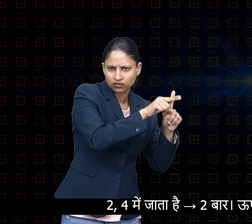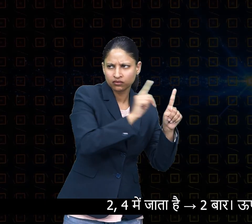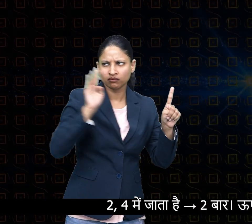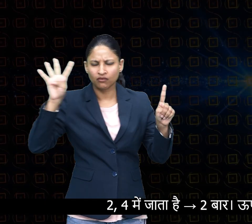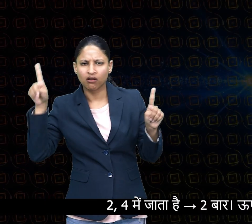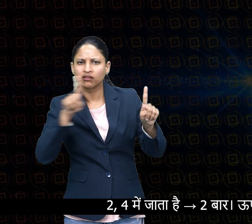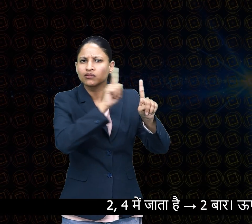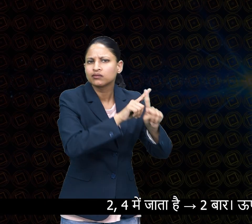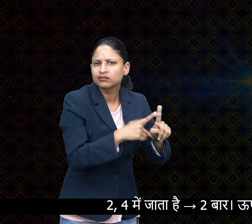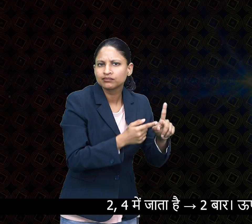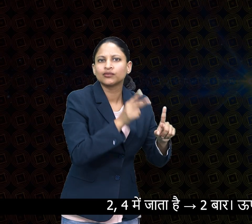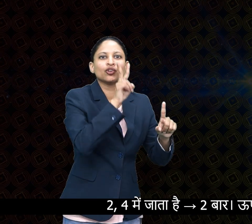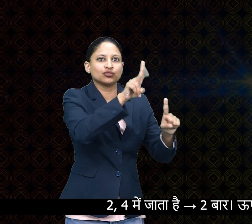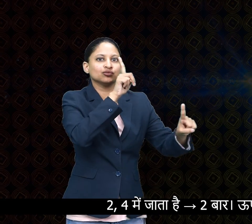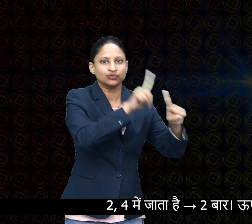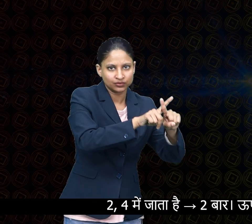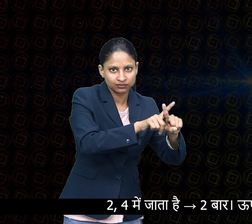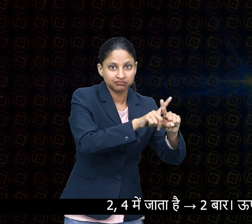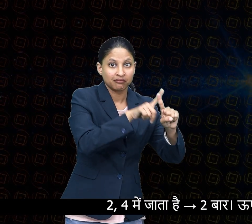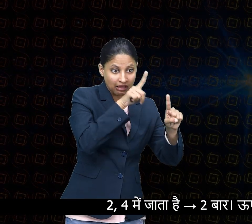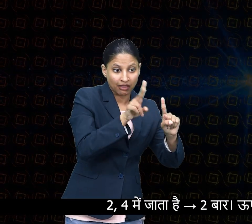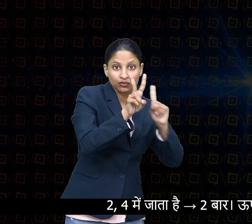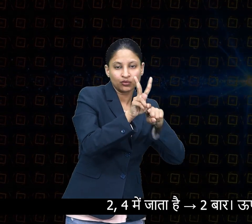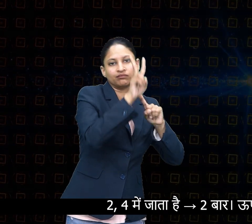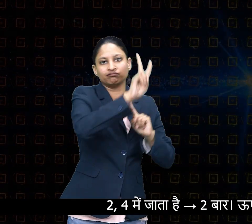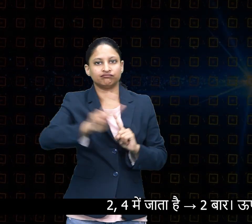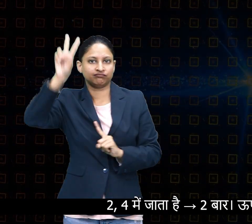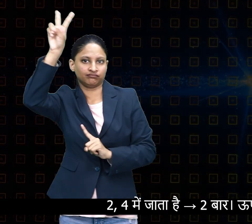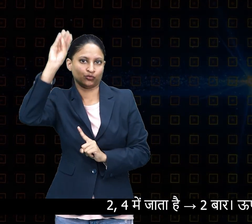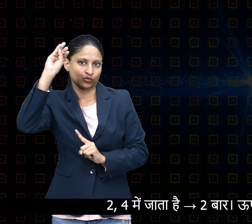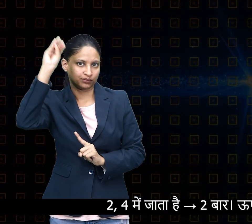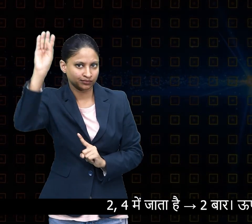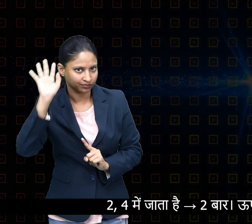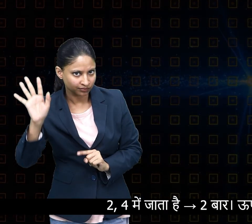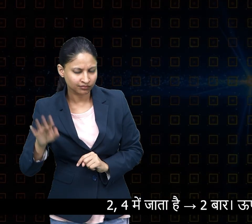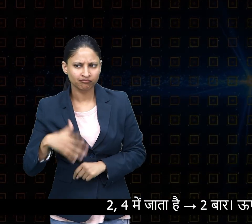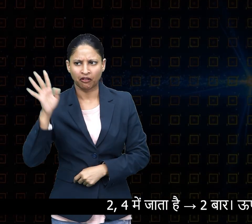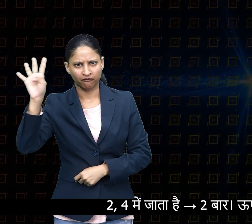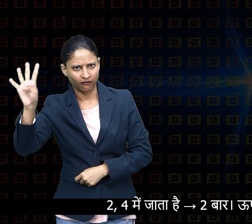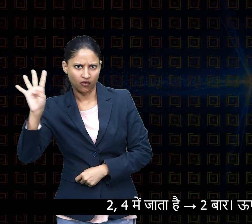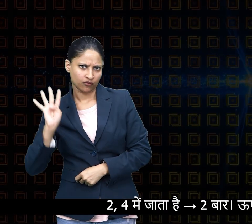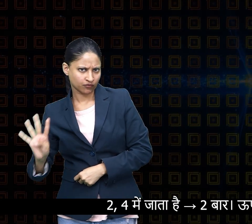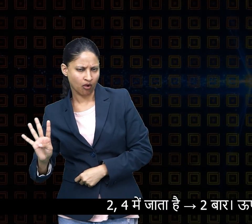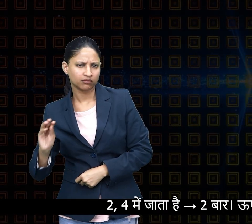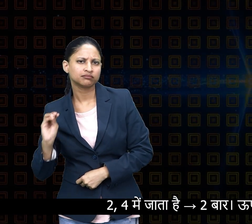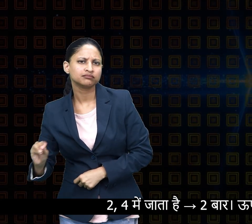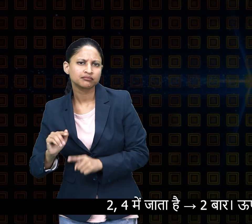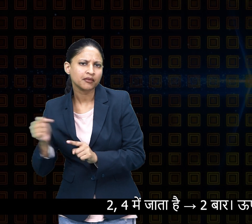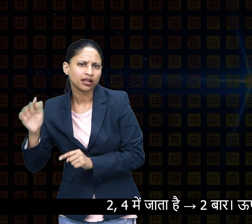2 4 में जाता है 2 बार। ऊपर 2 लिखे। घटाए, 4 घटा 4 बराबर 0।